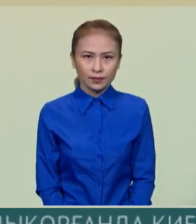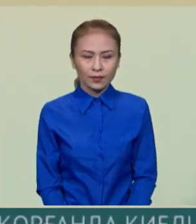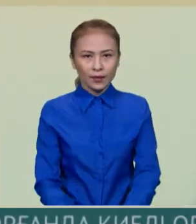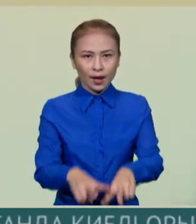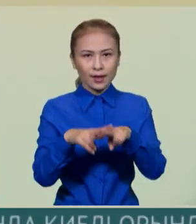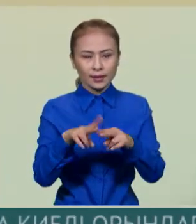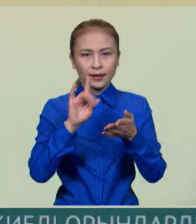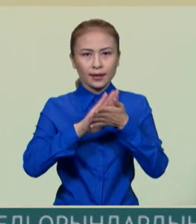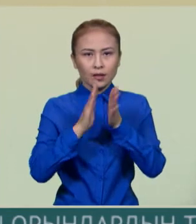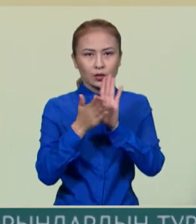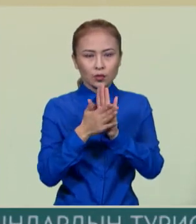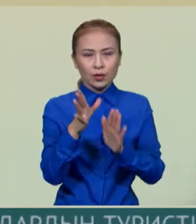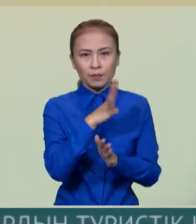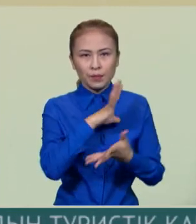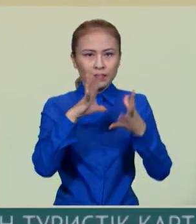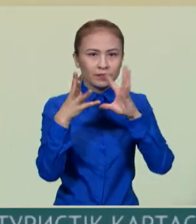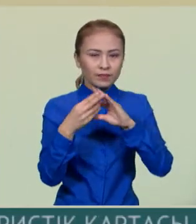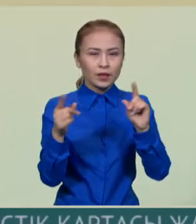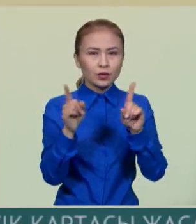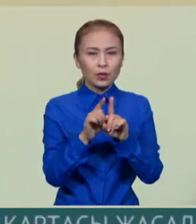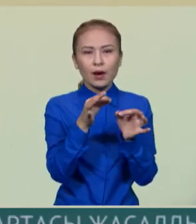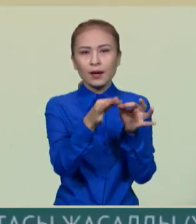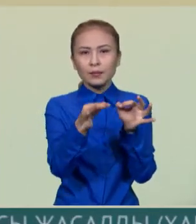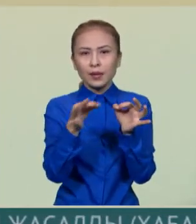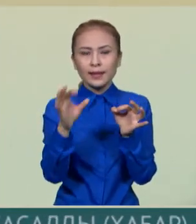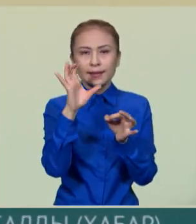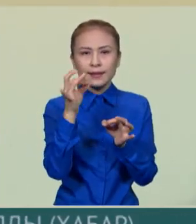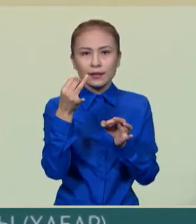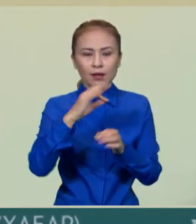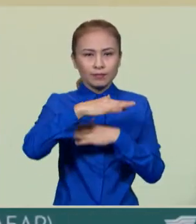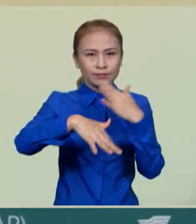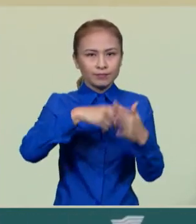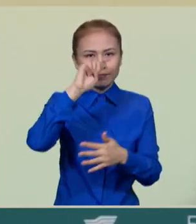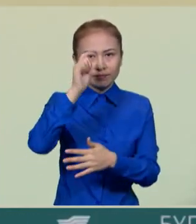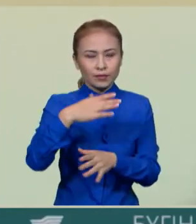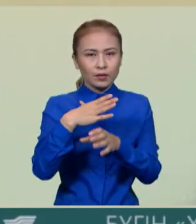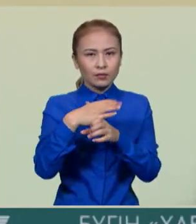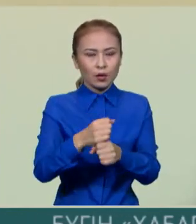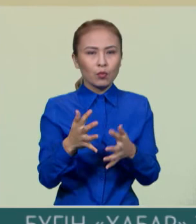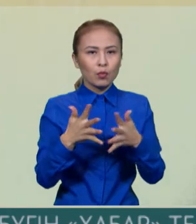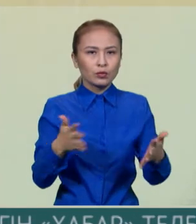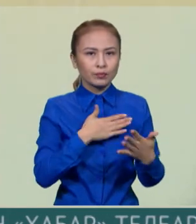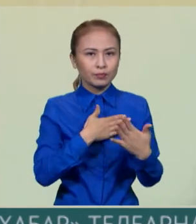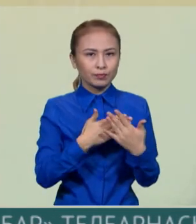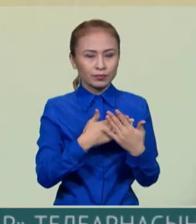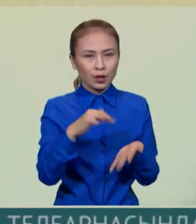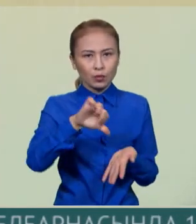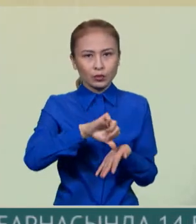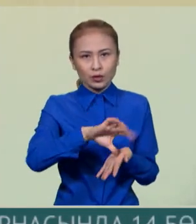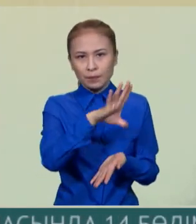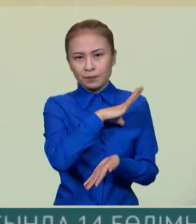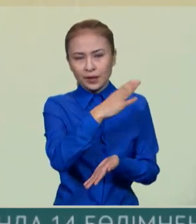Астана келіссөздері және деэскалация аймақтары Сириядағы қан төгісті азайтуға зор үлес қосты. Осы